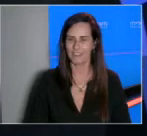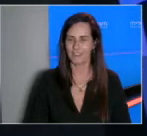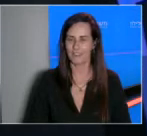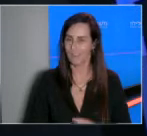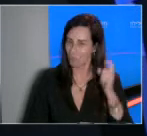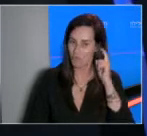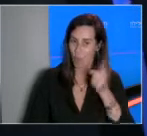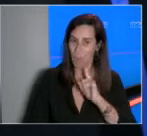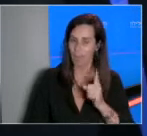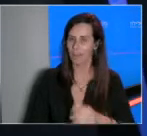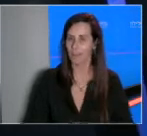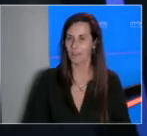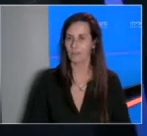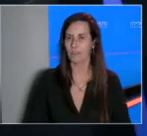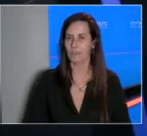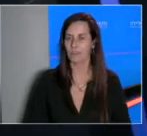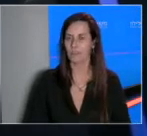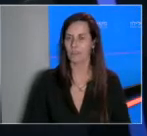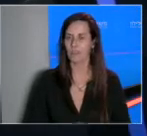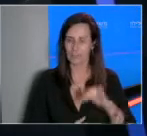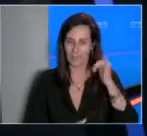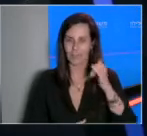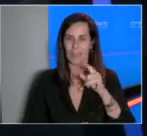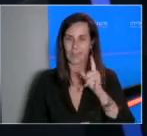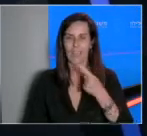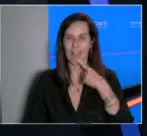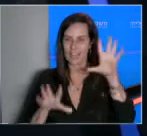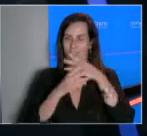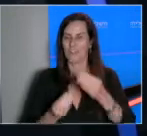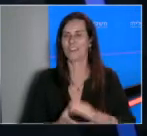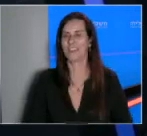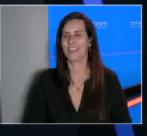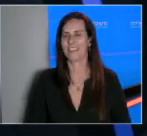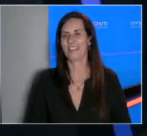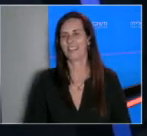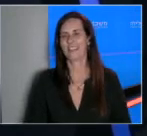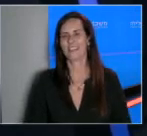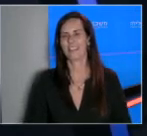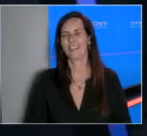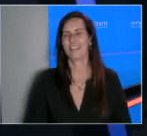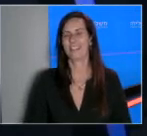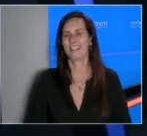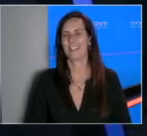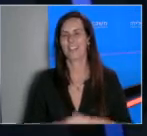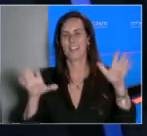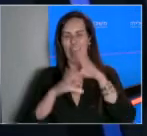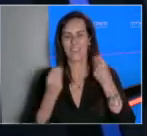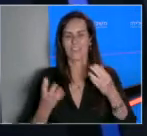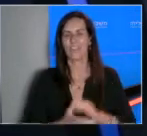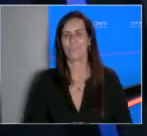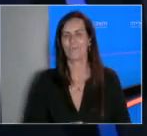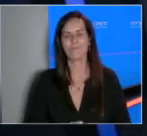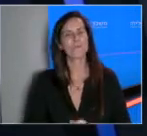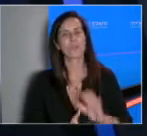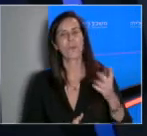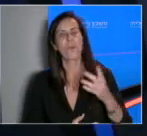אוריה, את שומעת אותי? כן. אז את צריכה להגיד ערב טוב. ערב טוב, מה שלומך? ערב טוב. יופי,